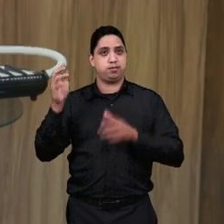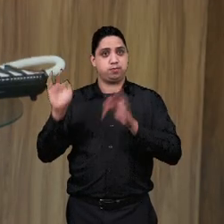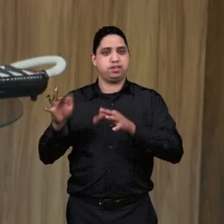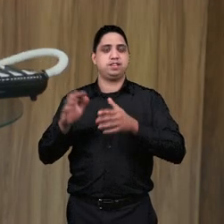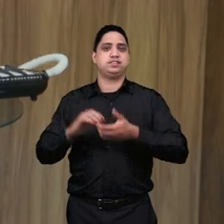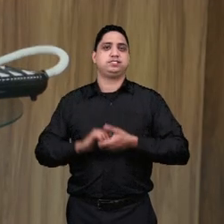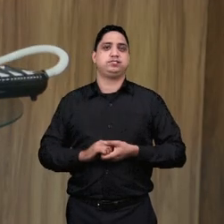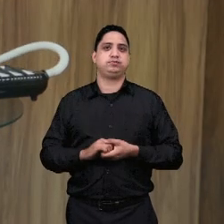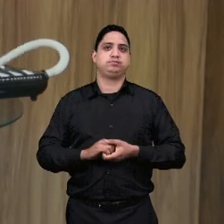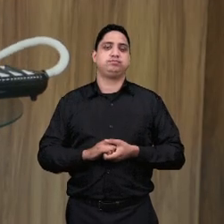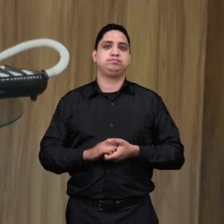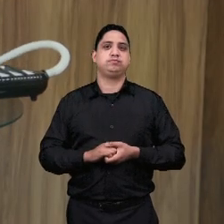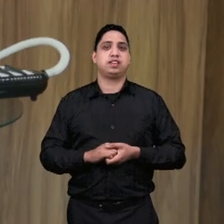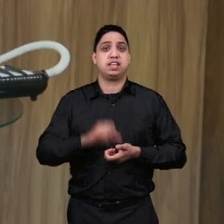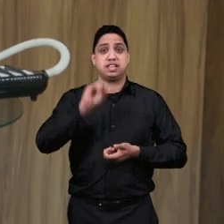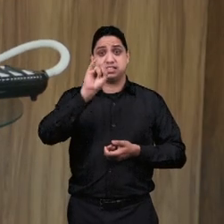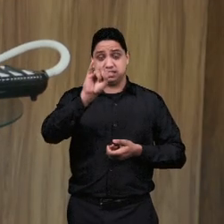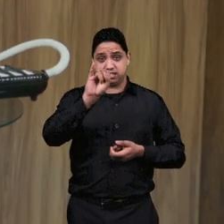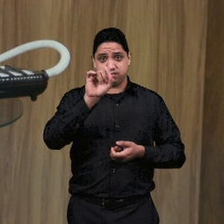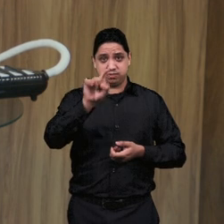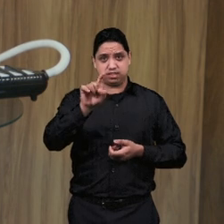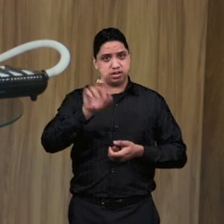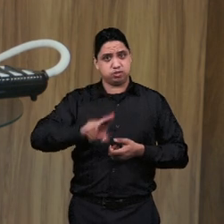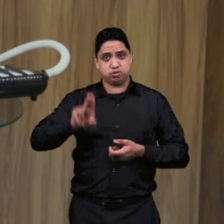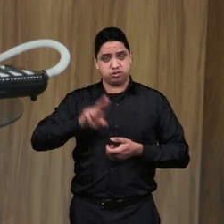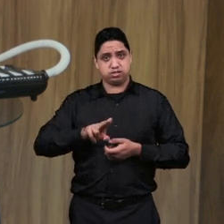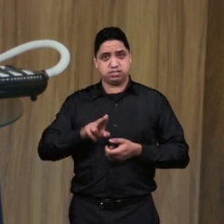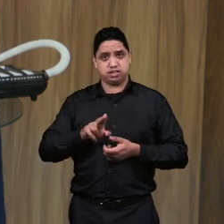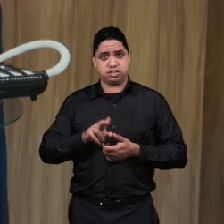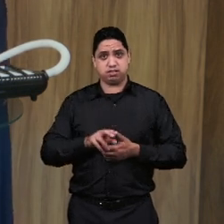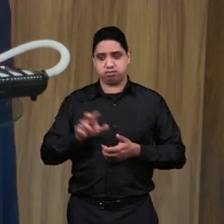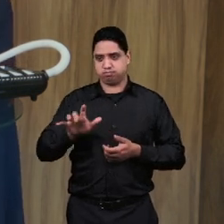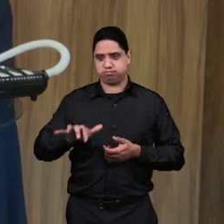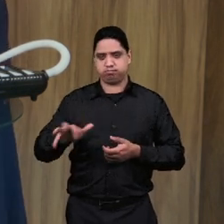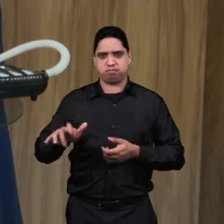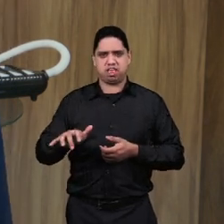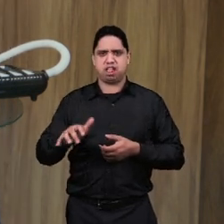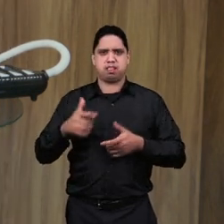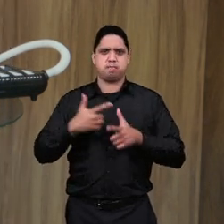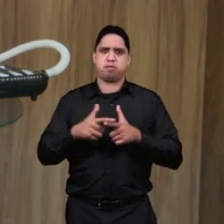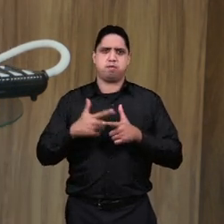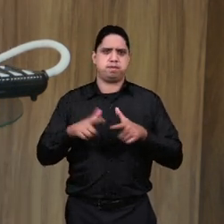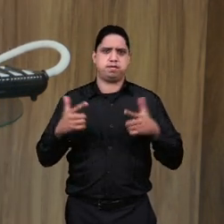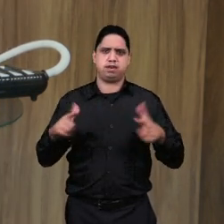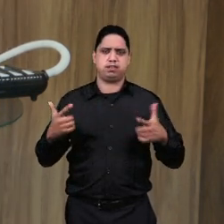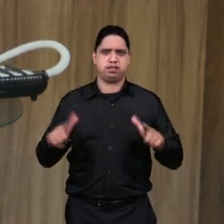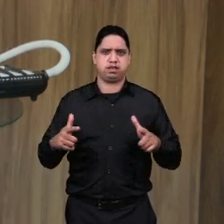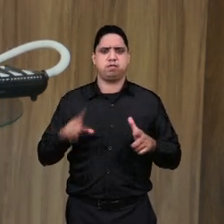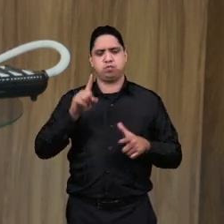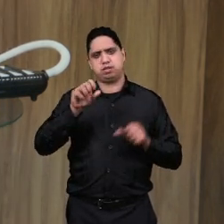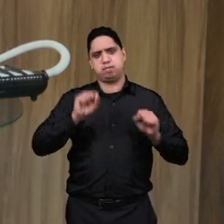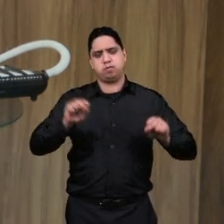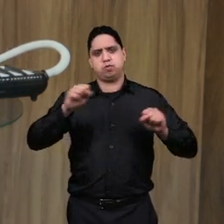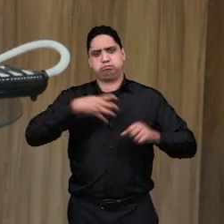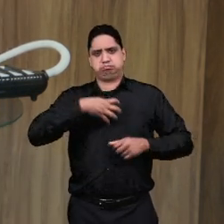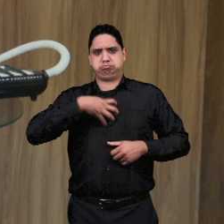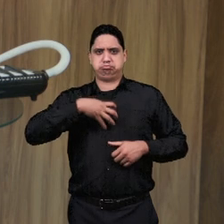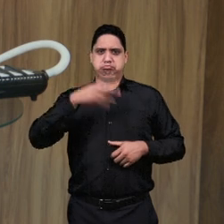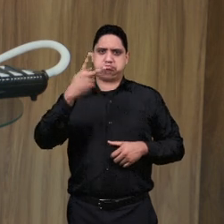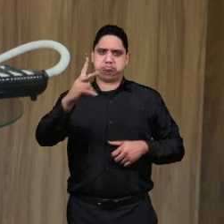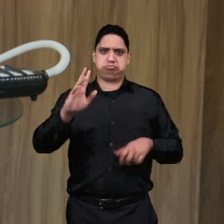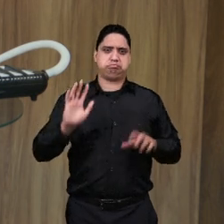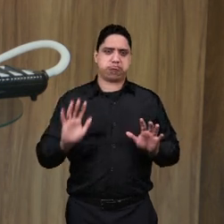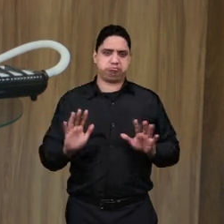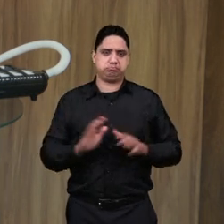Si vous n'utilisez Se você pas não cette estiver- doigté, ce n'est pas grave. Vous pouvez utiliser un autre doigt ou même les deux